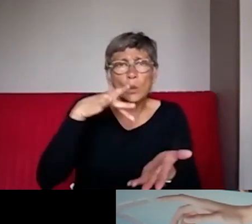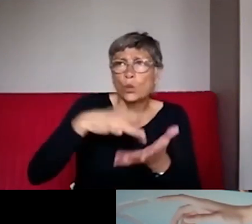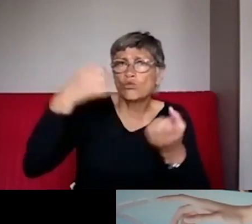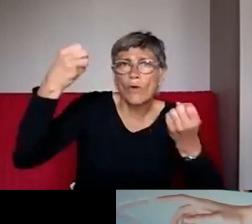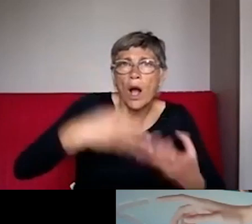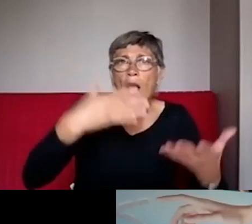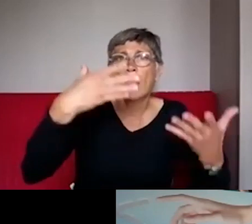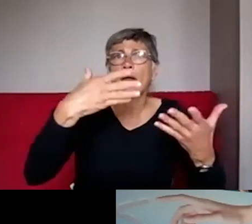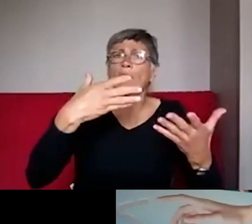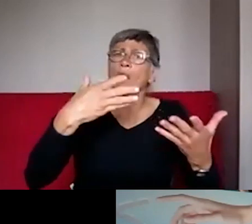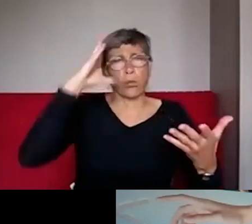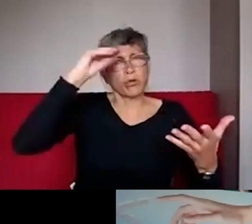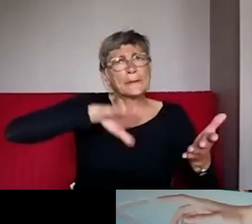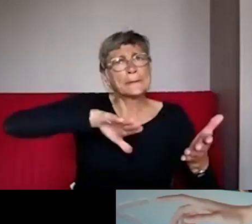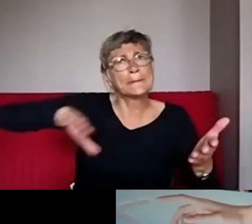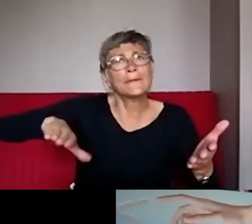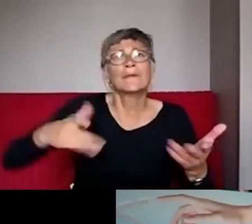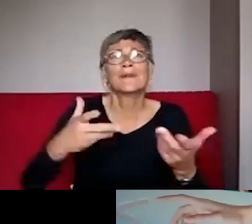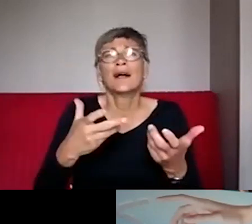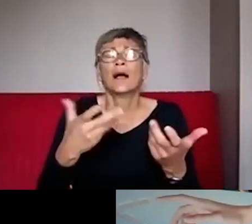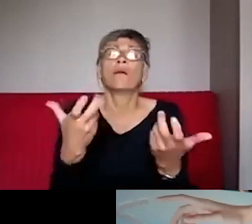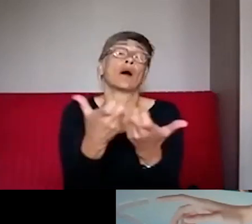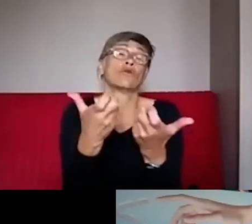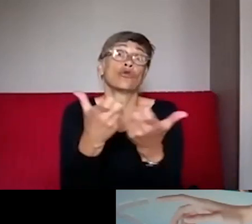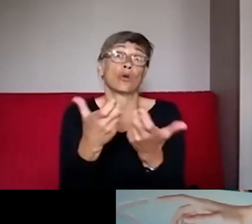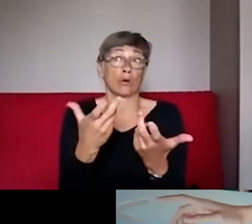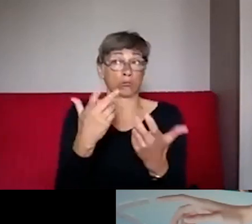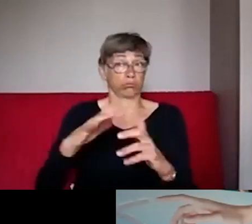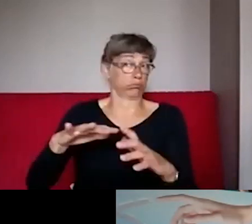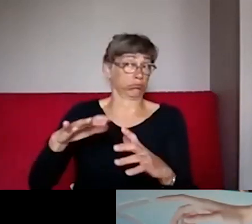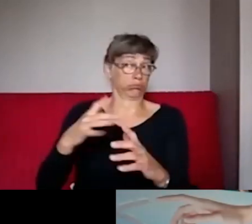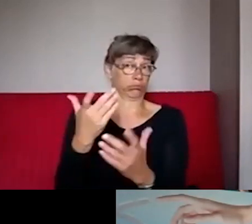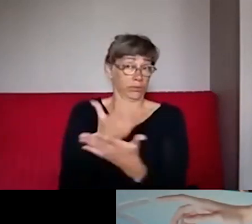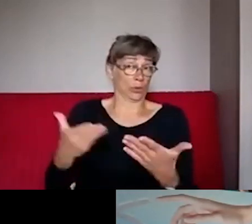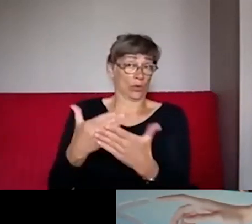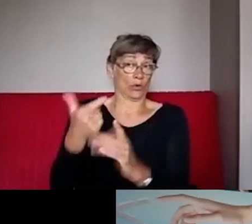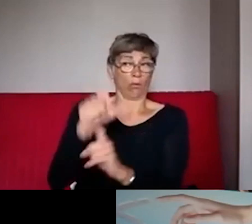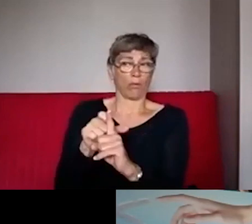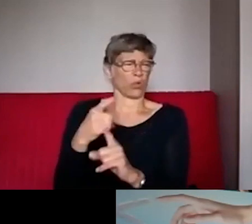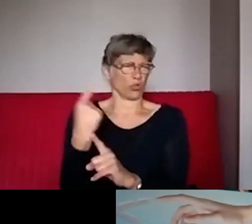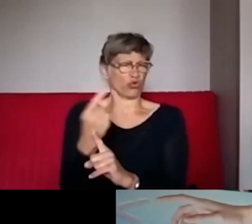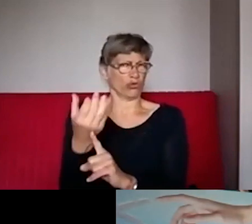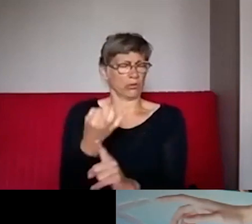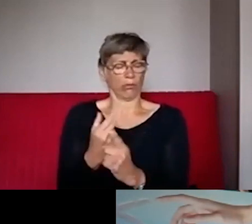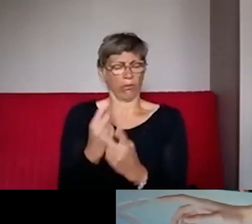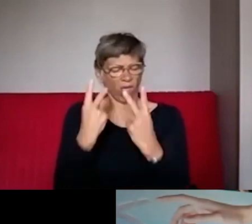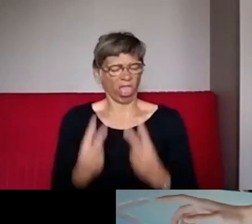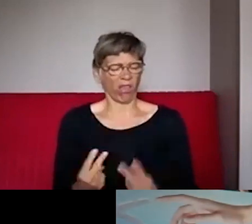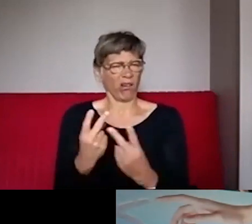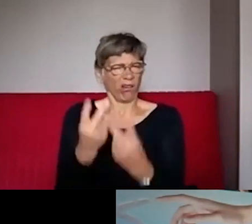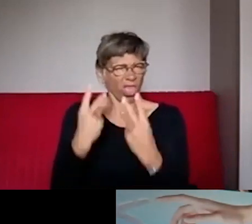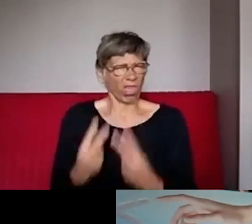côté du domaine professionnel. Par exemple, moi, j'ai eu un cas de recrutement, quelqu'un qui se dévalorisait, et dans son CV, il y